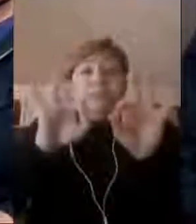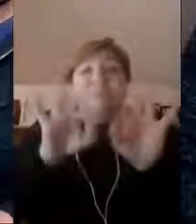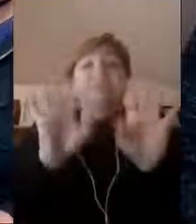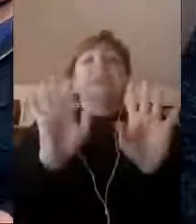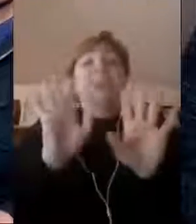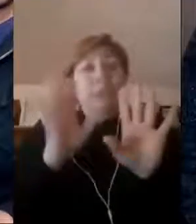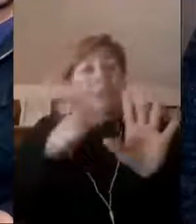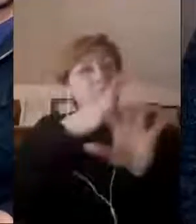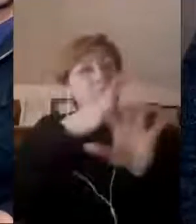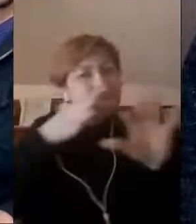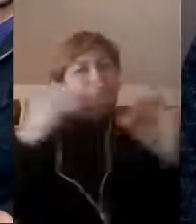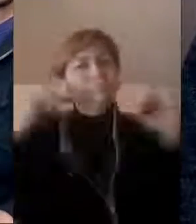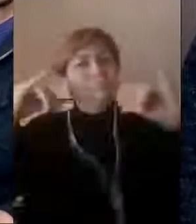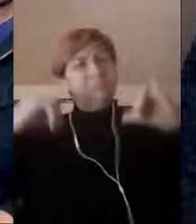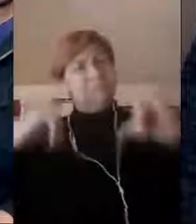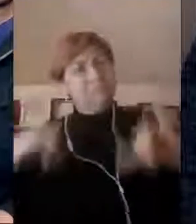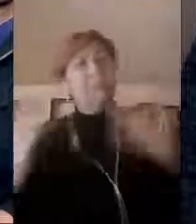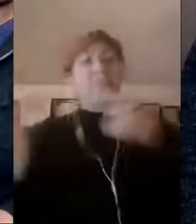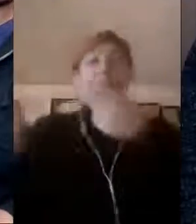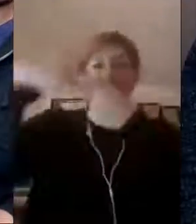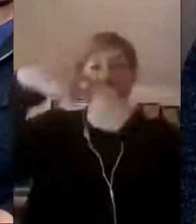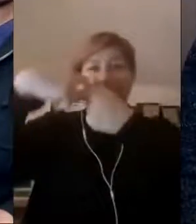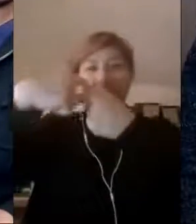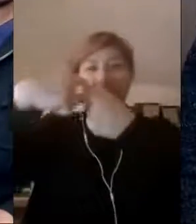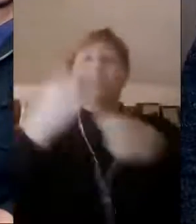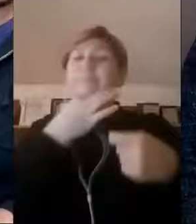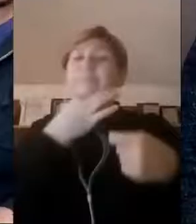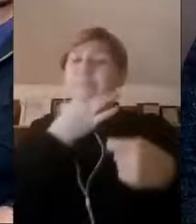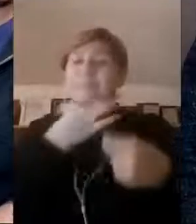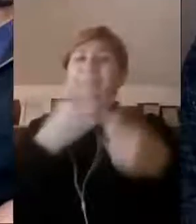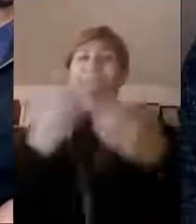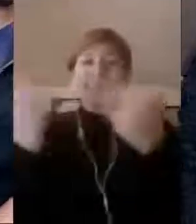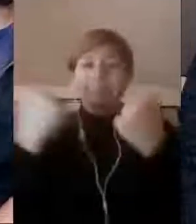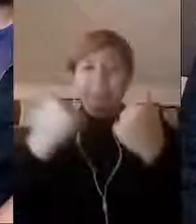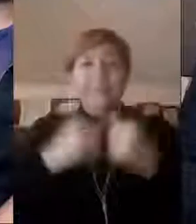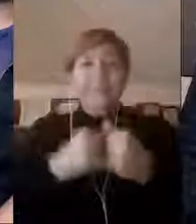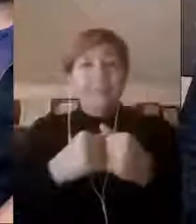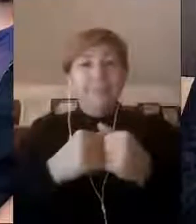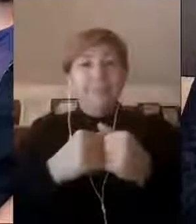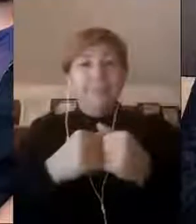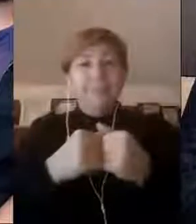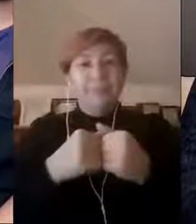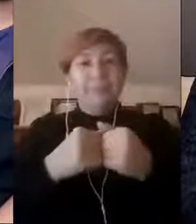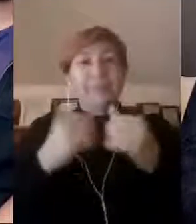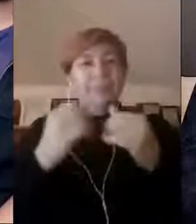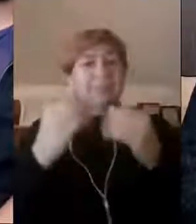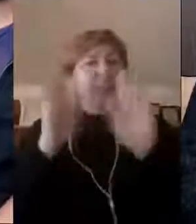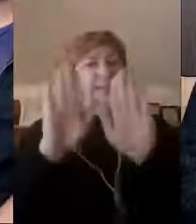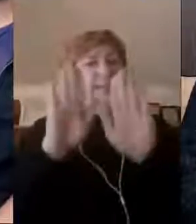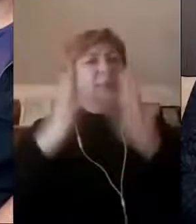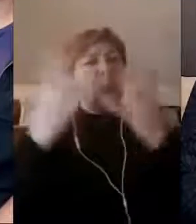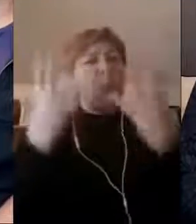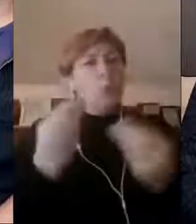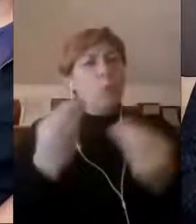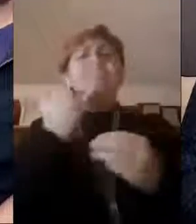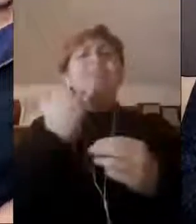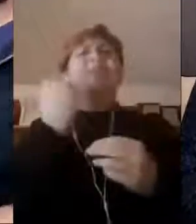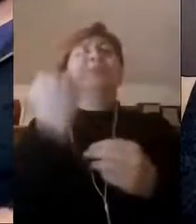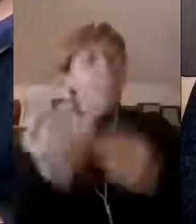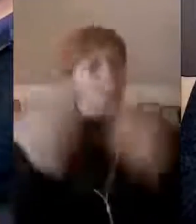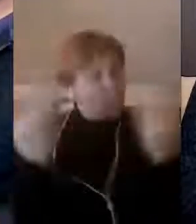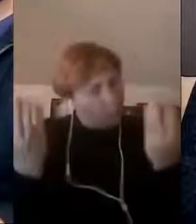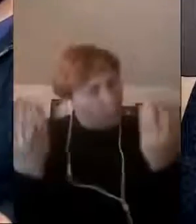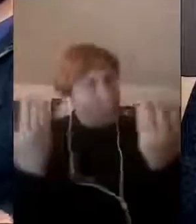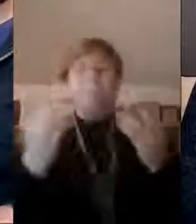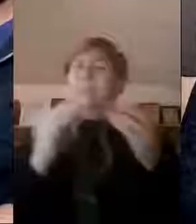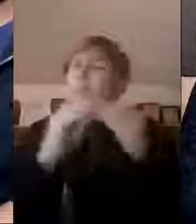zaten konukta olurum, konseptinizi az çok tahmin edebiliyorum, güzel şeyler yapılır, destek olurum, gelirim, misafiriniz olurum, Çok